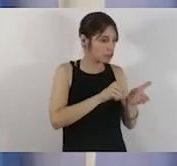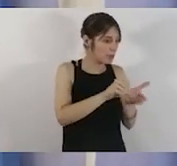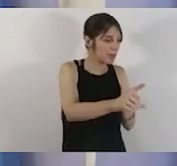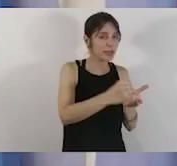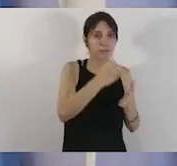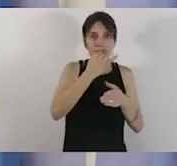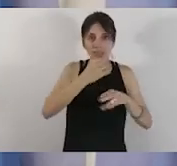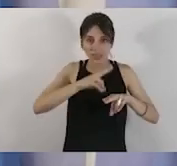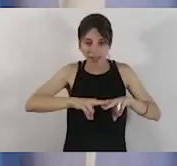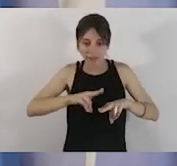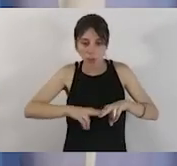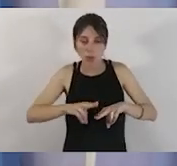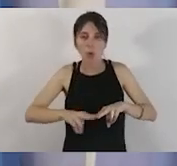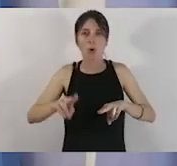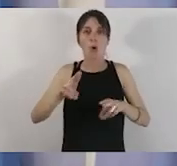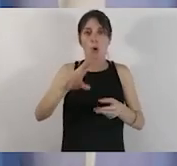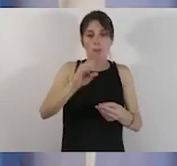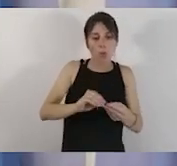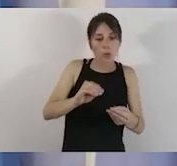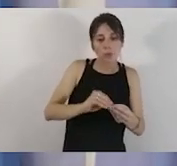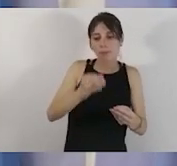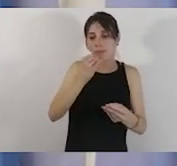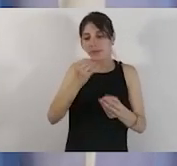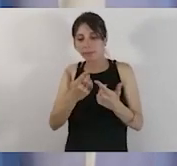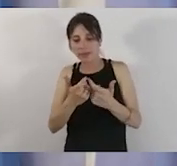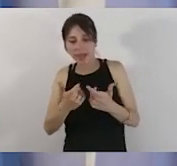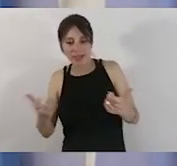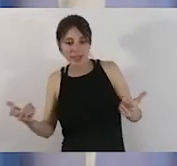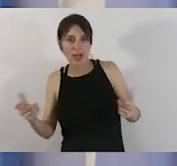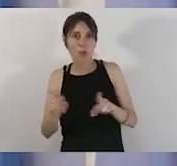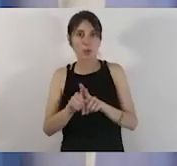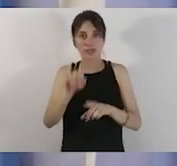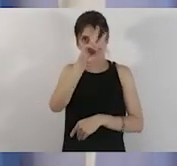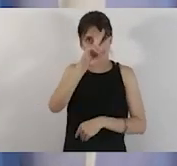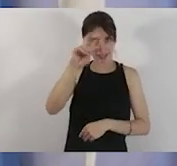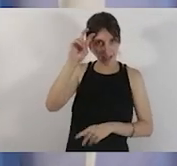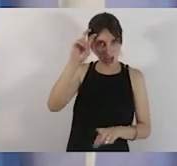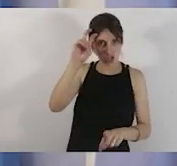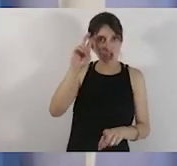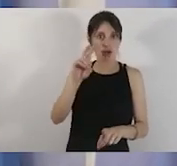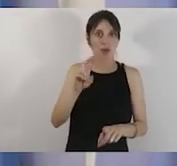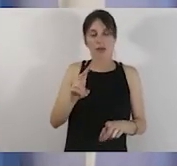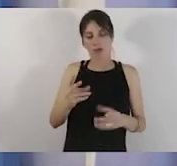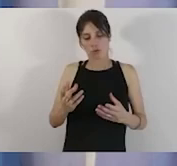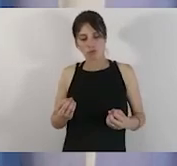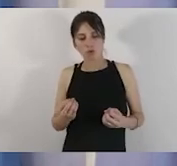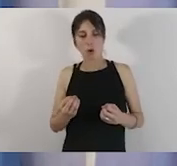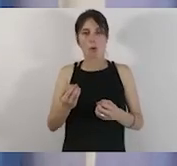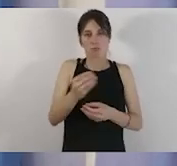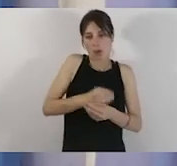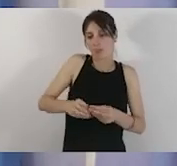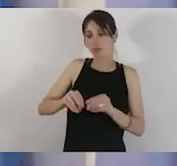travaux, des produits et petits matériels et du gardiennage. Le gardiennage revient souvent d'ailleurs, ainsi que les dépenses de transport ou